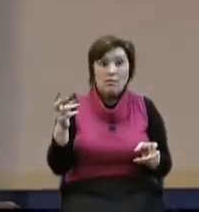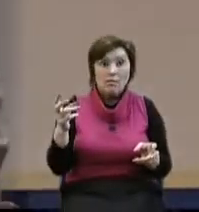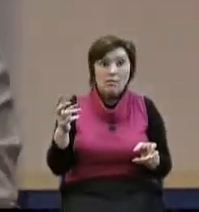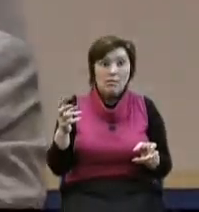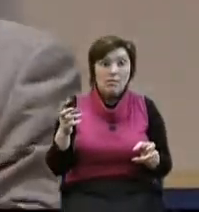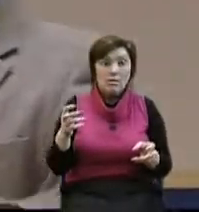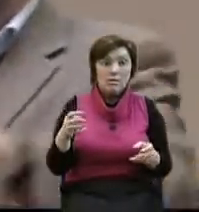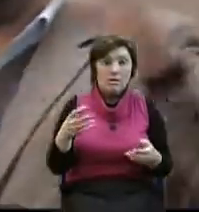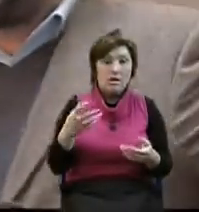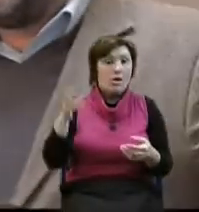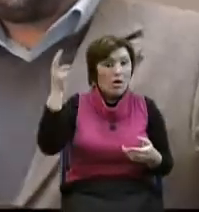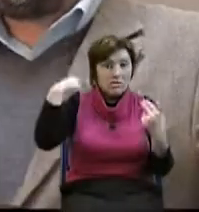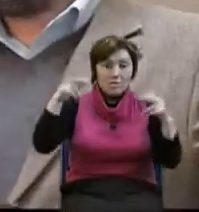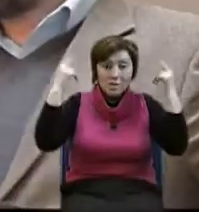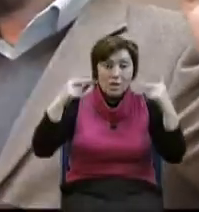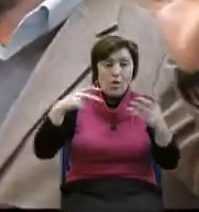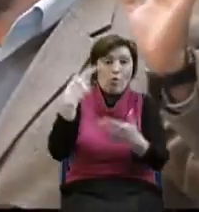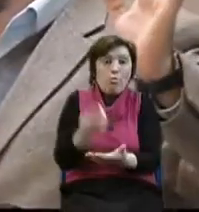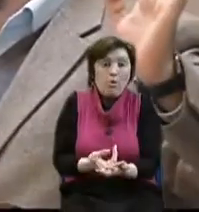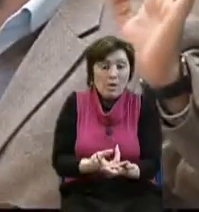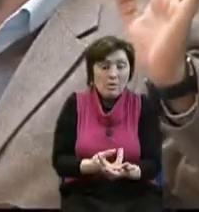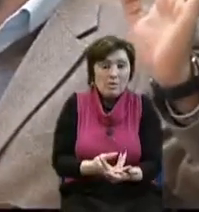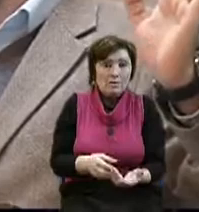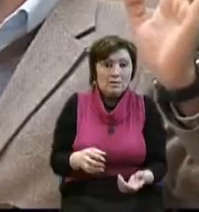эту овцу, и все нормально как бы.